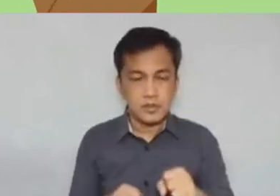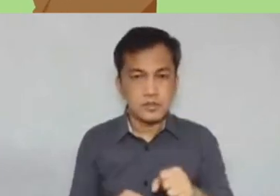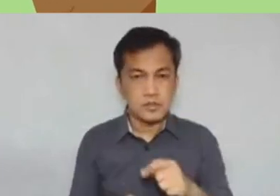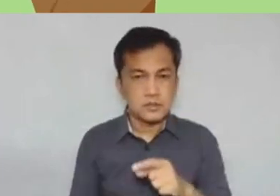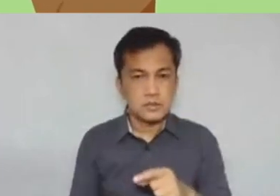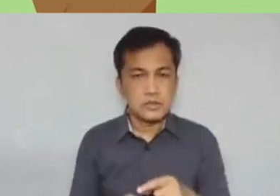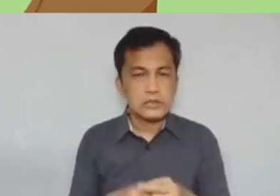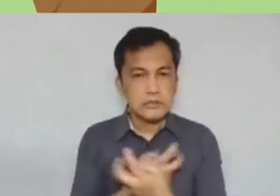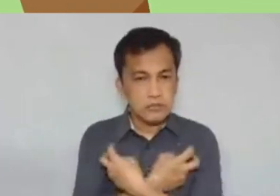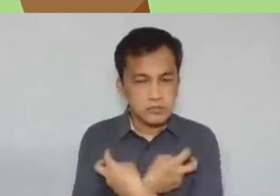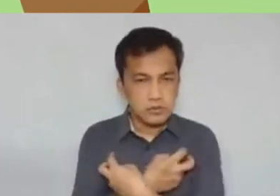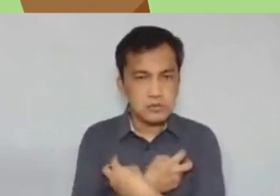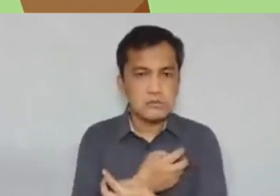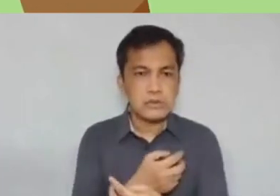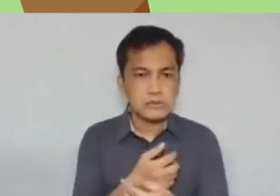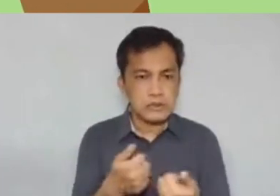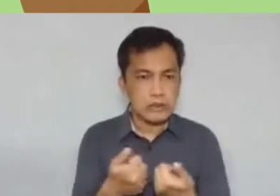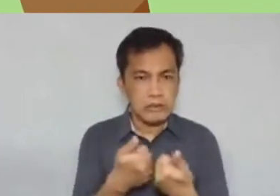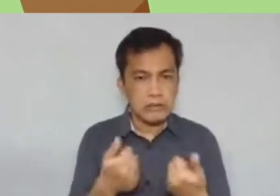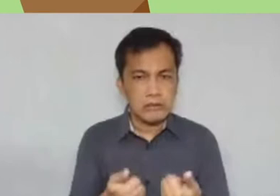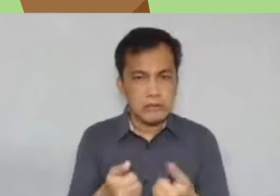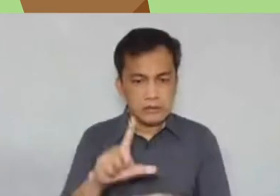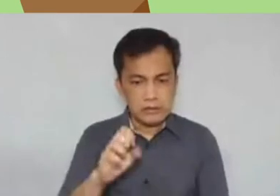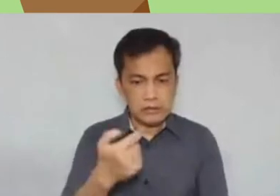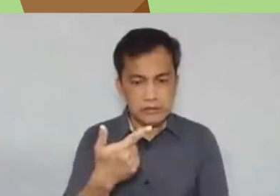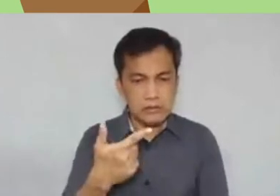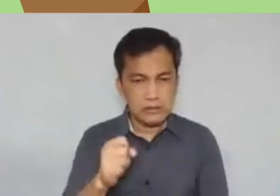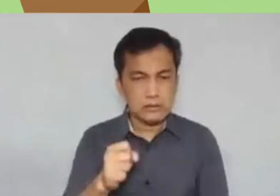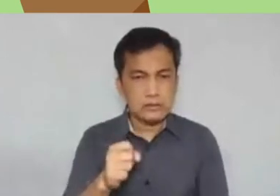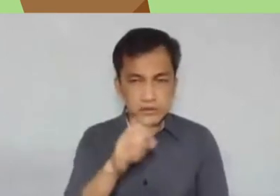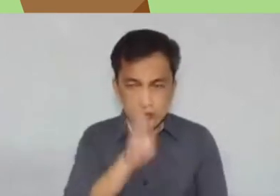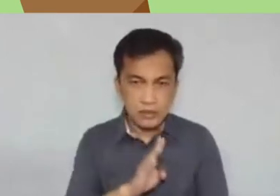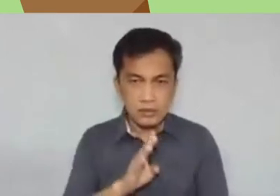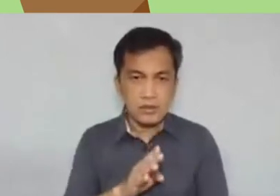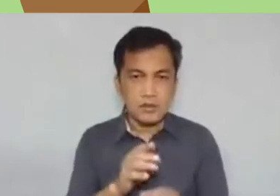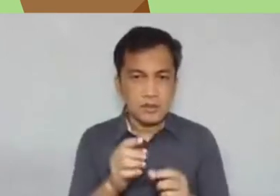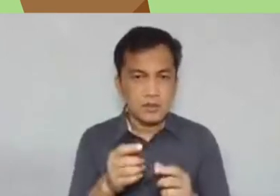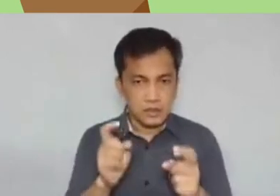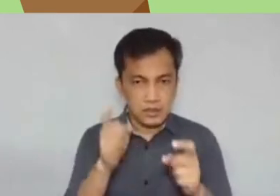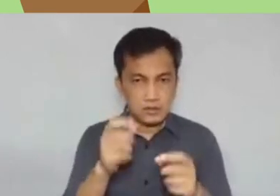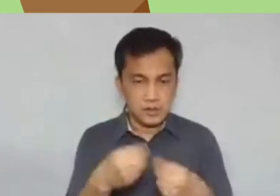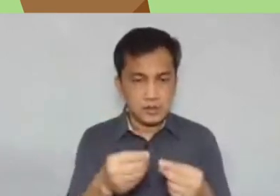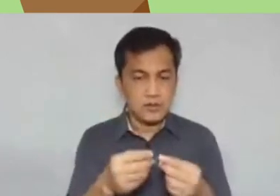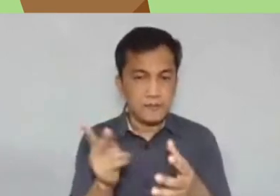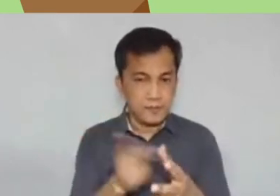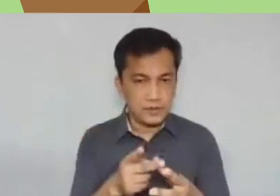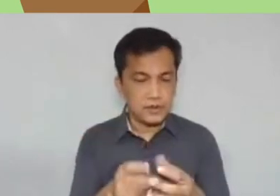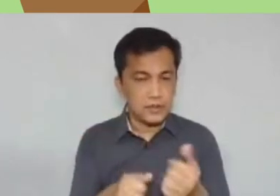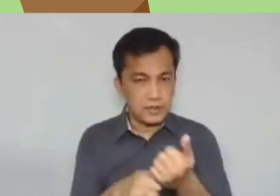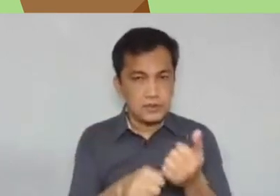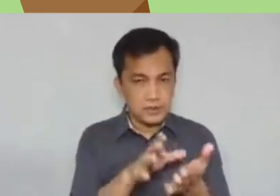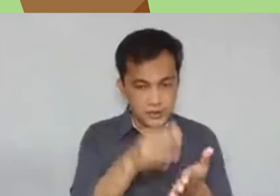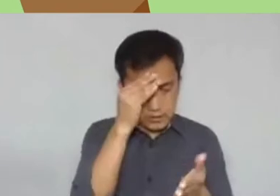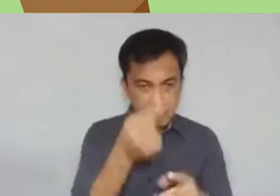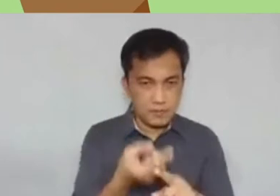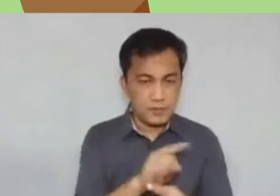buto at laman ni Juana sa kaliwang binti, kaya agad siyang nagbigay ng paunang lunas batay sa kanyang natutunan mula